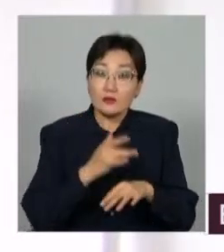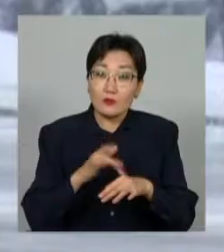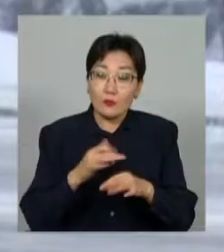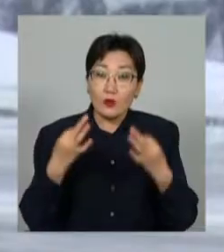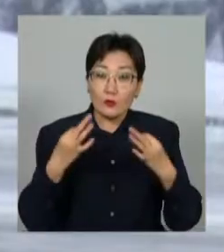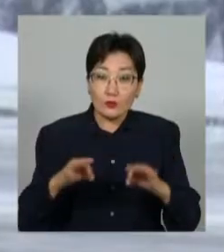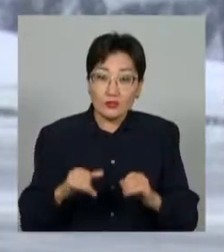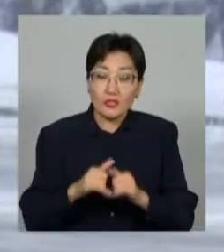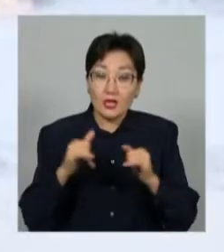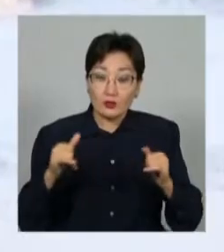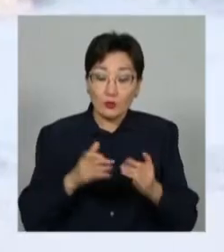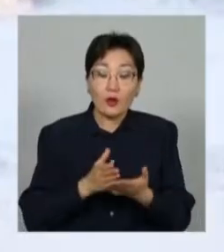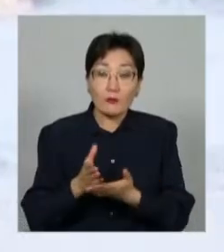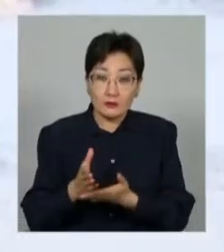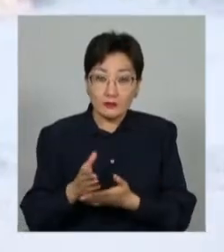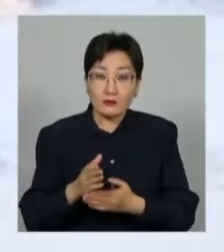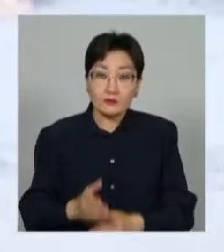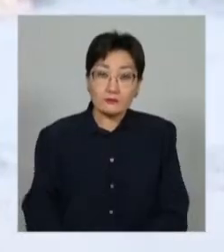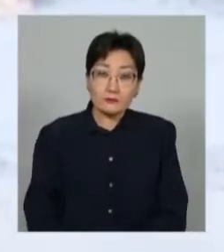жетімділігін арттыруға бағытталған.